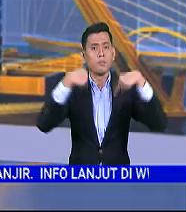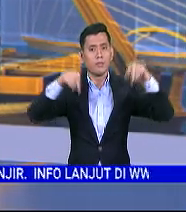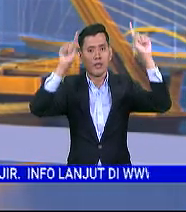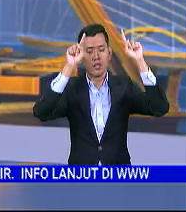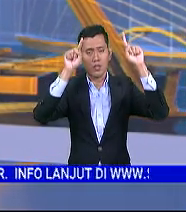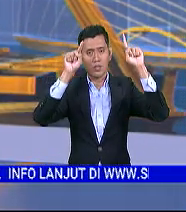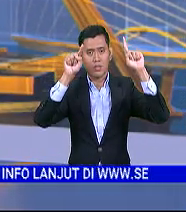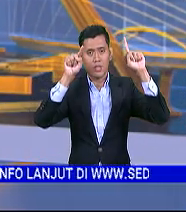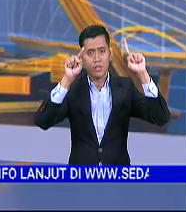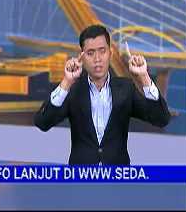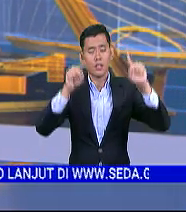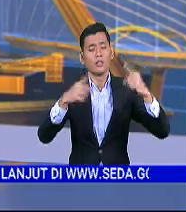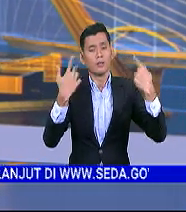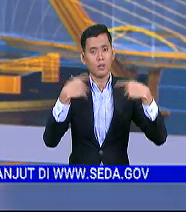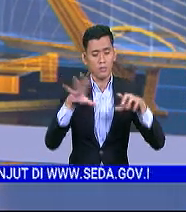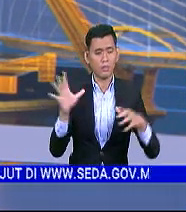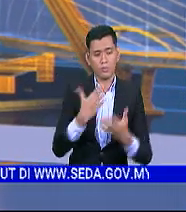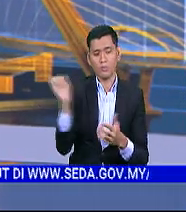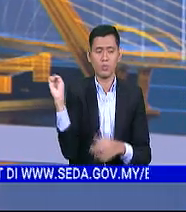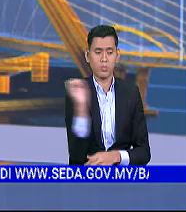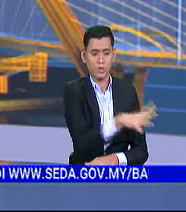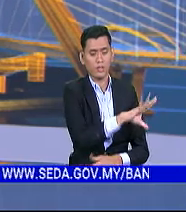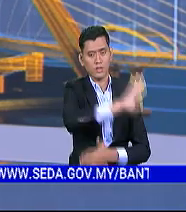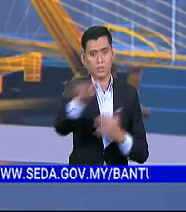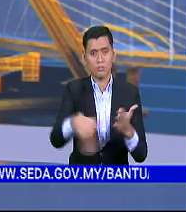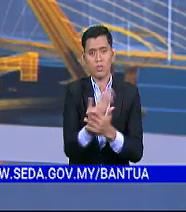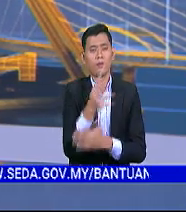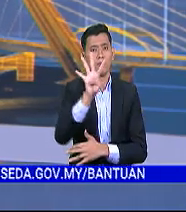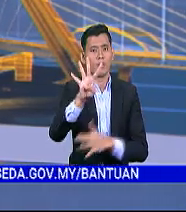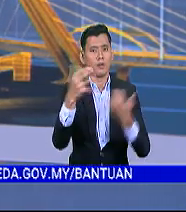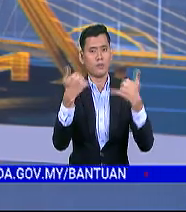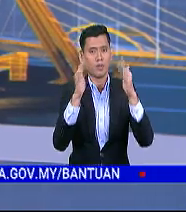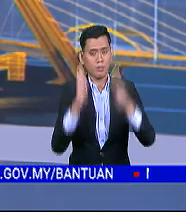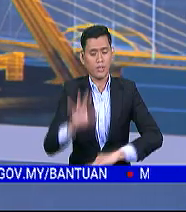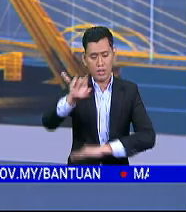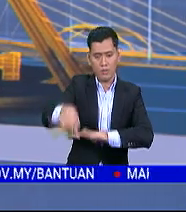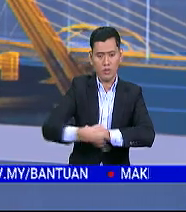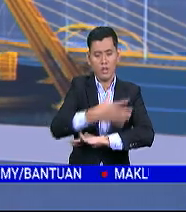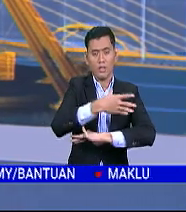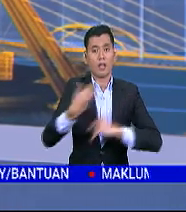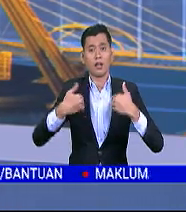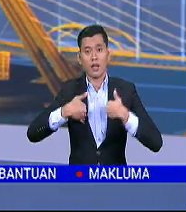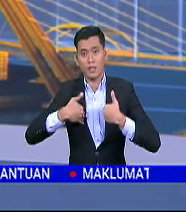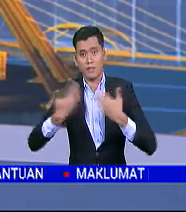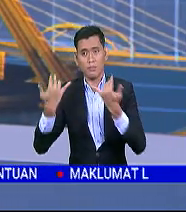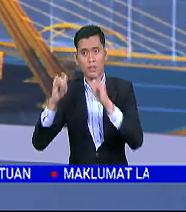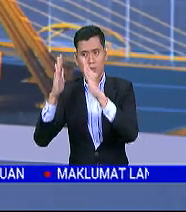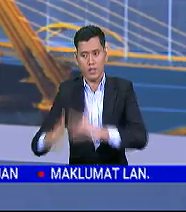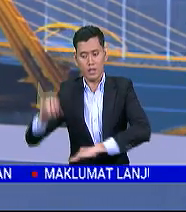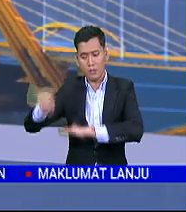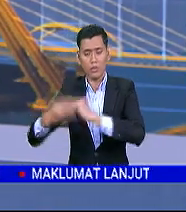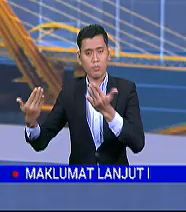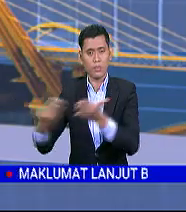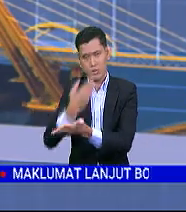kesemua 4 pemain importnya musim lalu. Sekaligus skuad Hobin Jang Hobin bakal membawa masuk barisan import baharu untuk